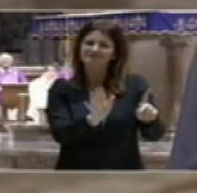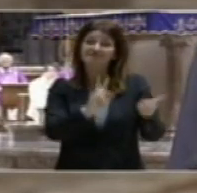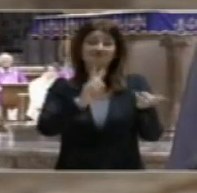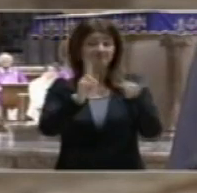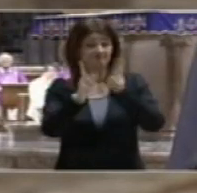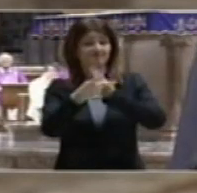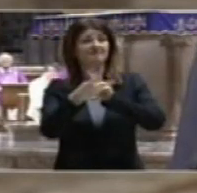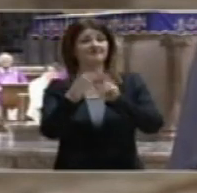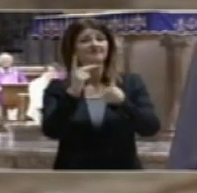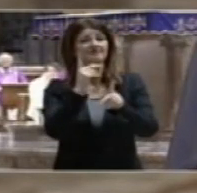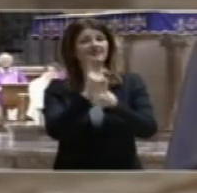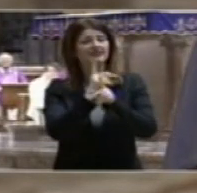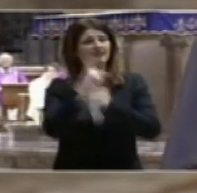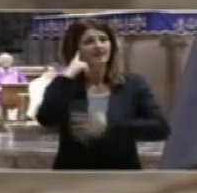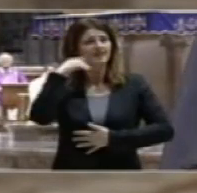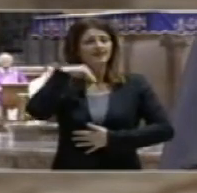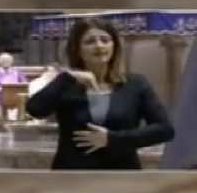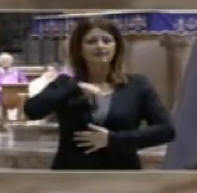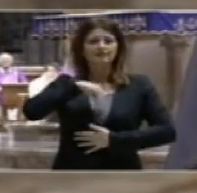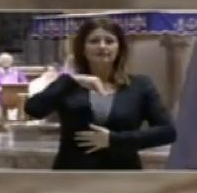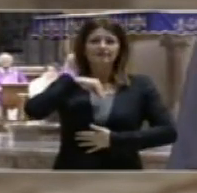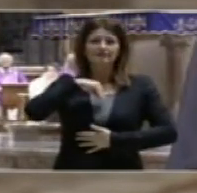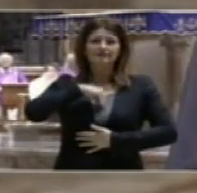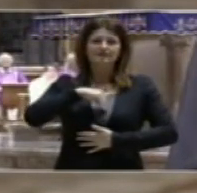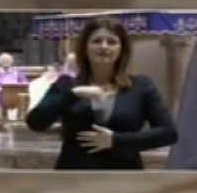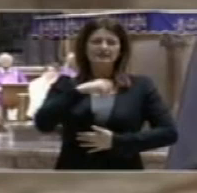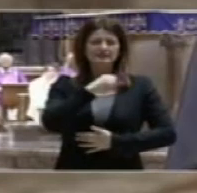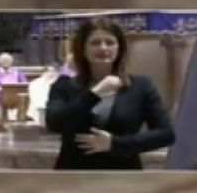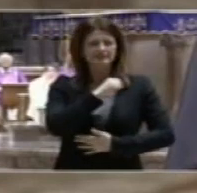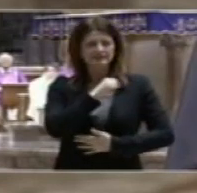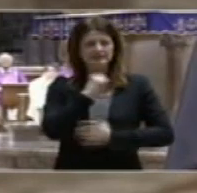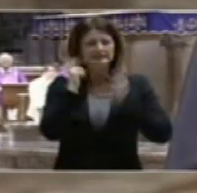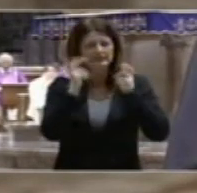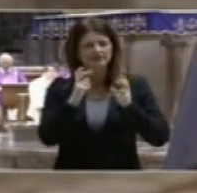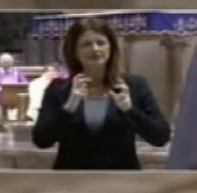piuttosto attrezzatevi per la resistenza,